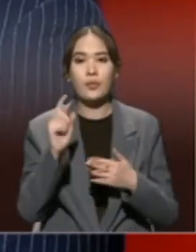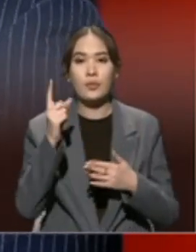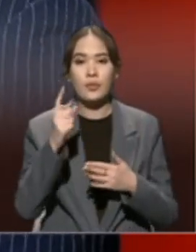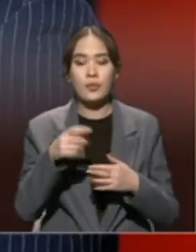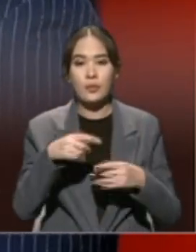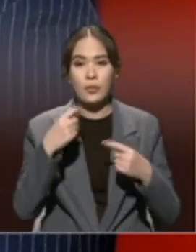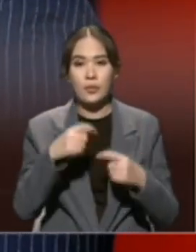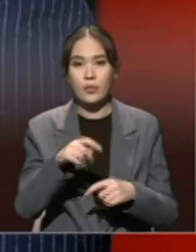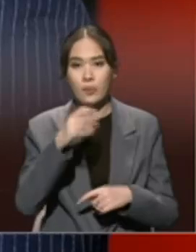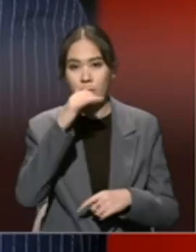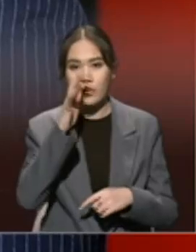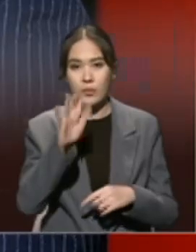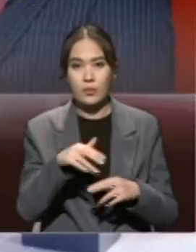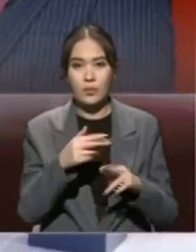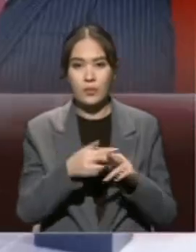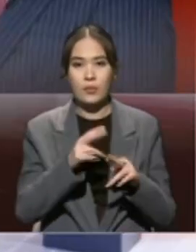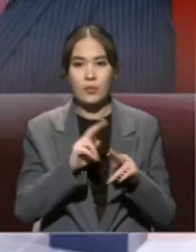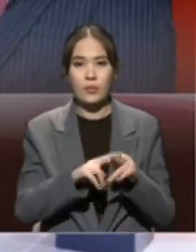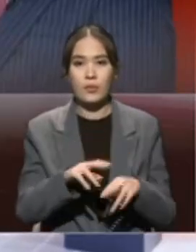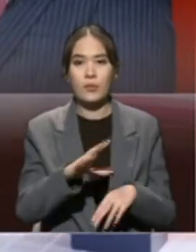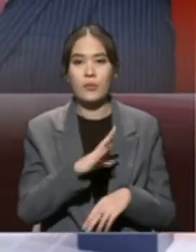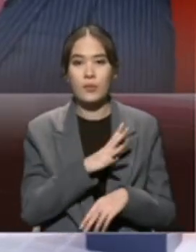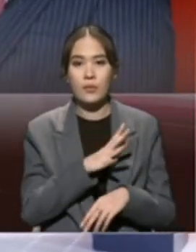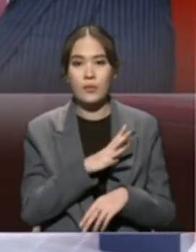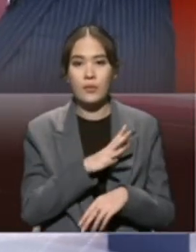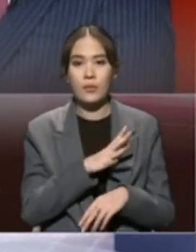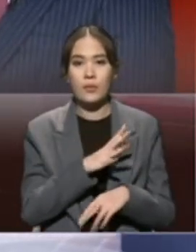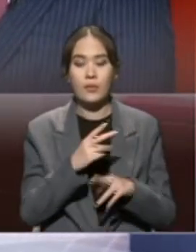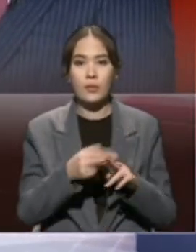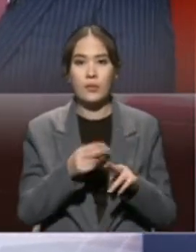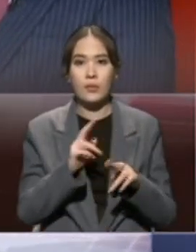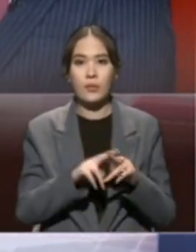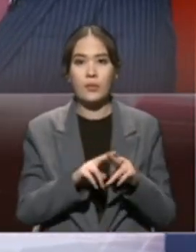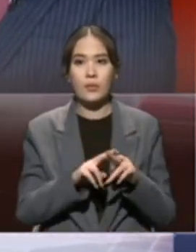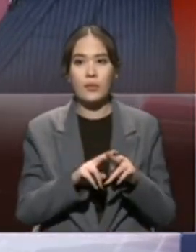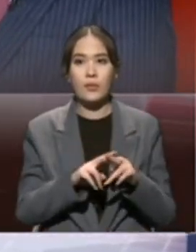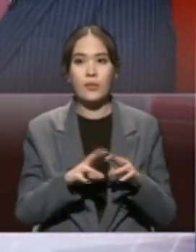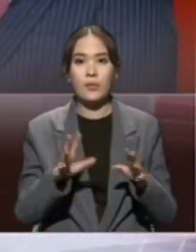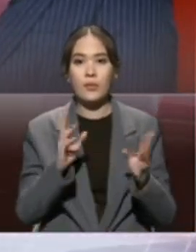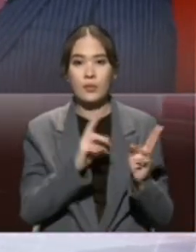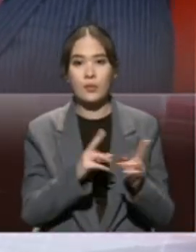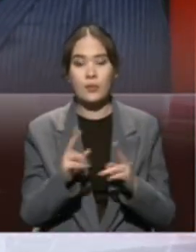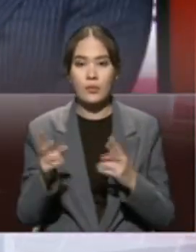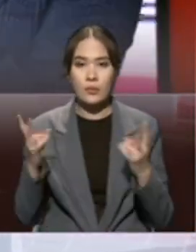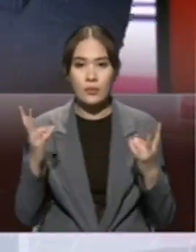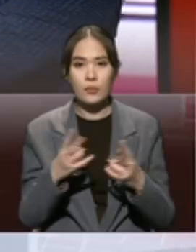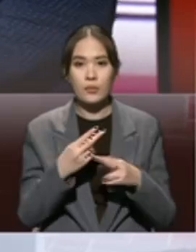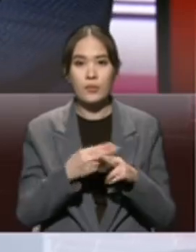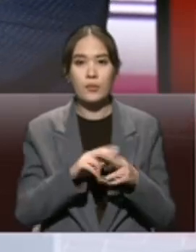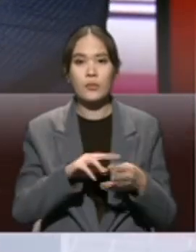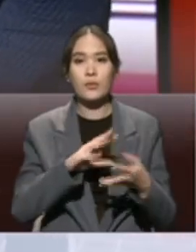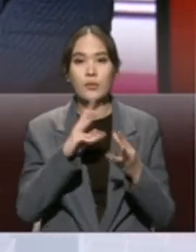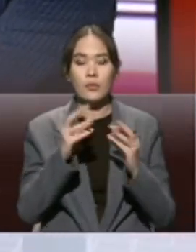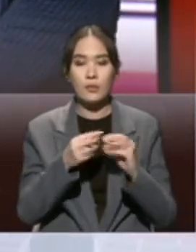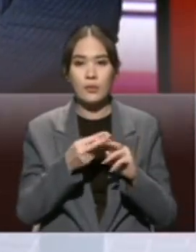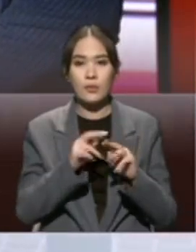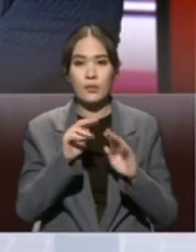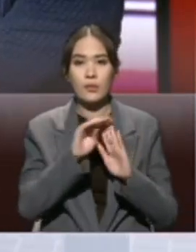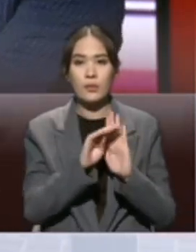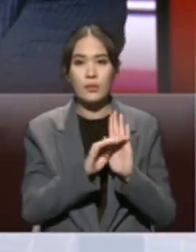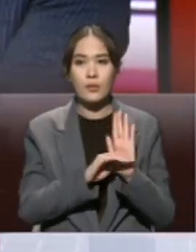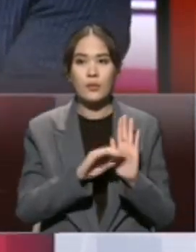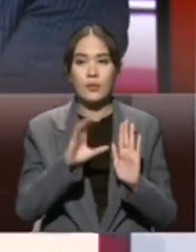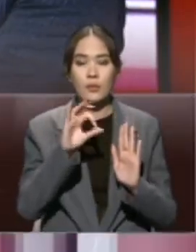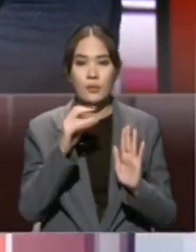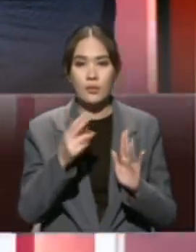күтіп отырғандар бар. Сол үшін біз нарықтағы бағаны нарықтың өзі реттеуге мүмкіндік беруіміз керек. Яғни мына бұндай бағдарламалардың әлеуметтік